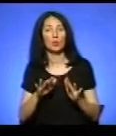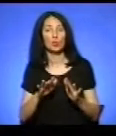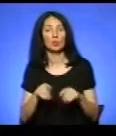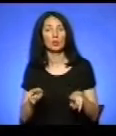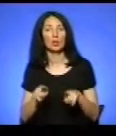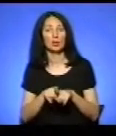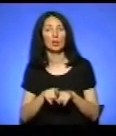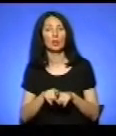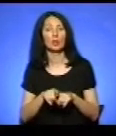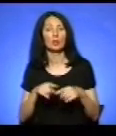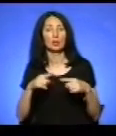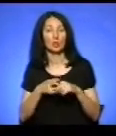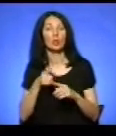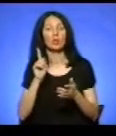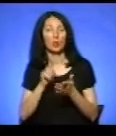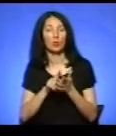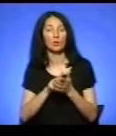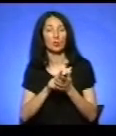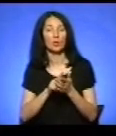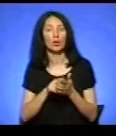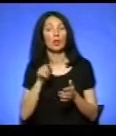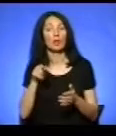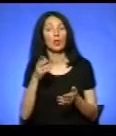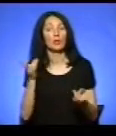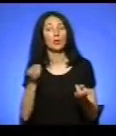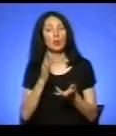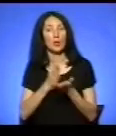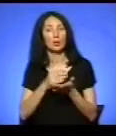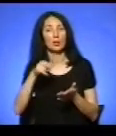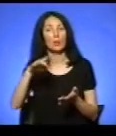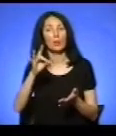так, оргтехніка обов'язково, так. Так, тобто ти повинен мати принтер,